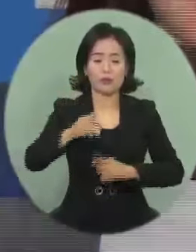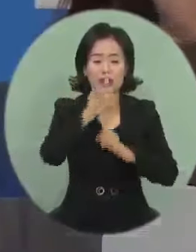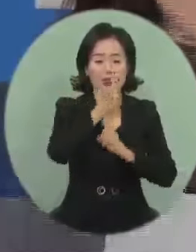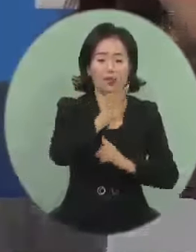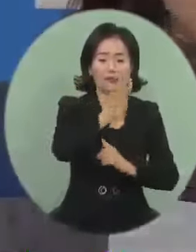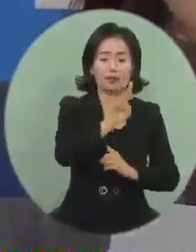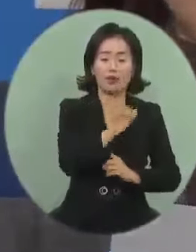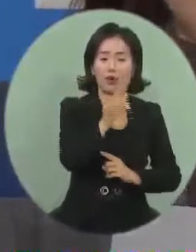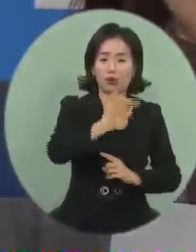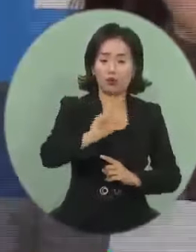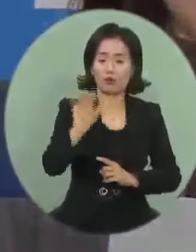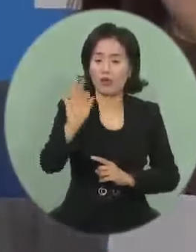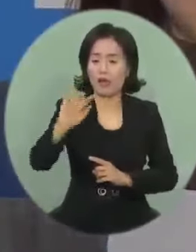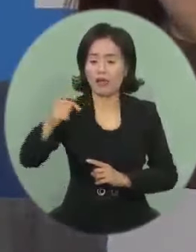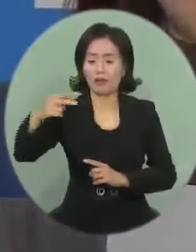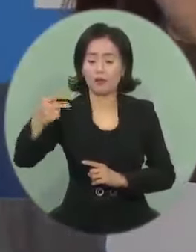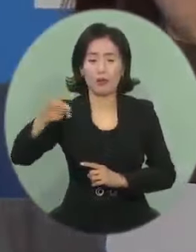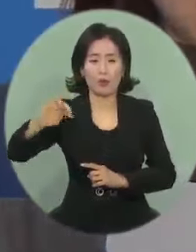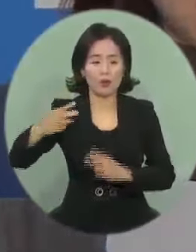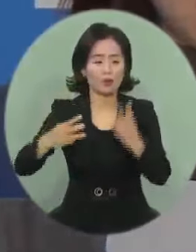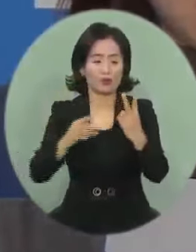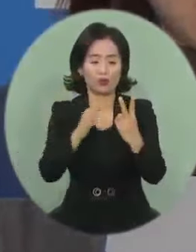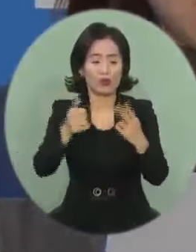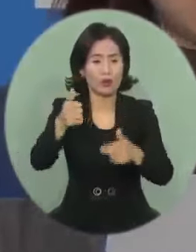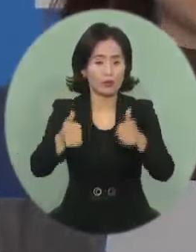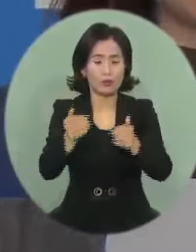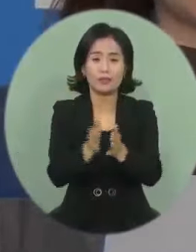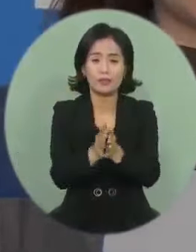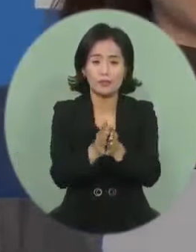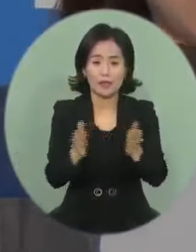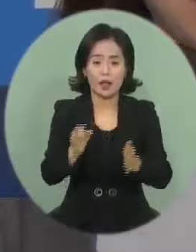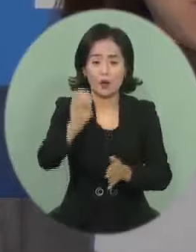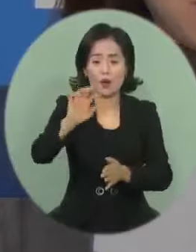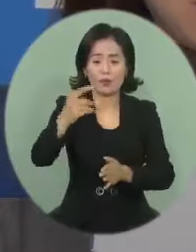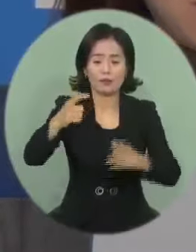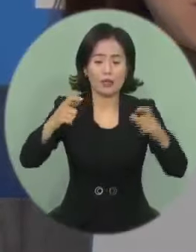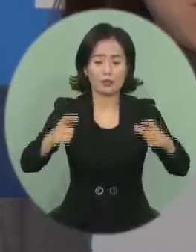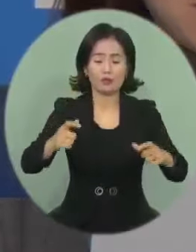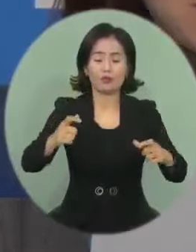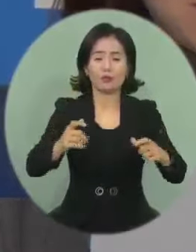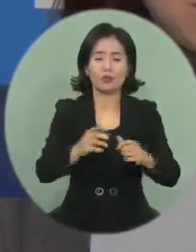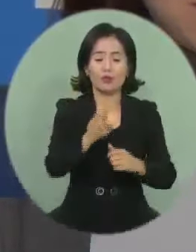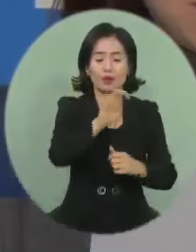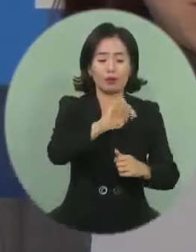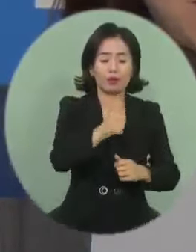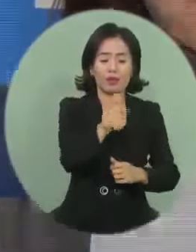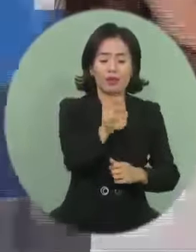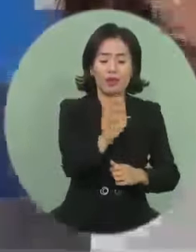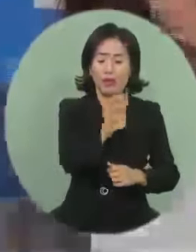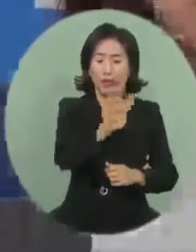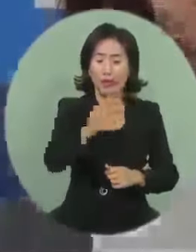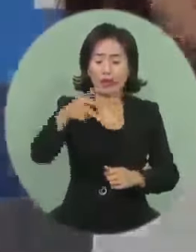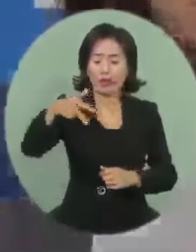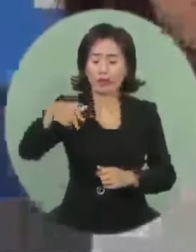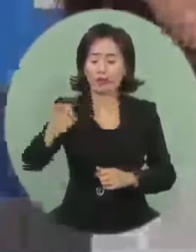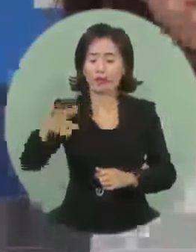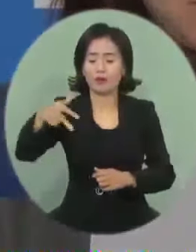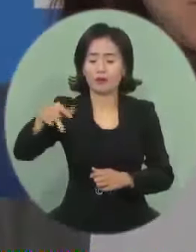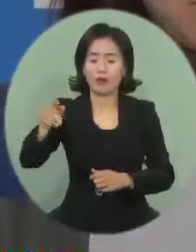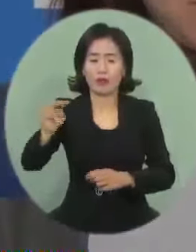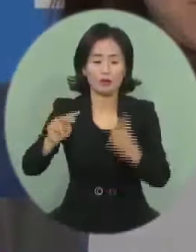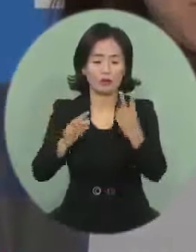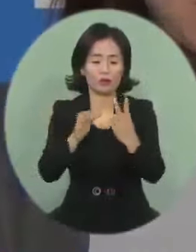이병훈 안도걸 2인 경선입니다. 광산구 을 민영배 정재혁